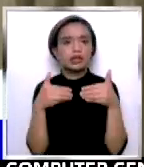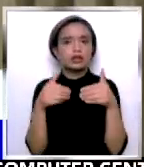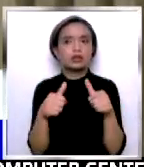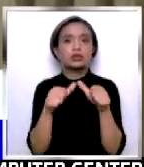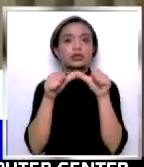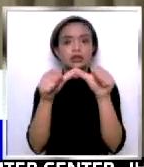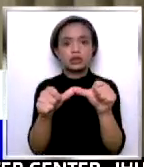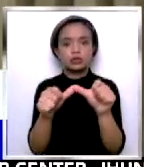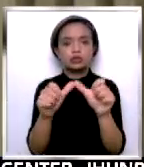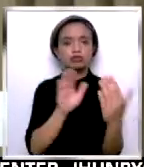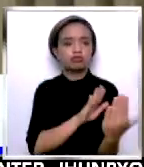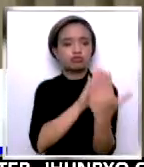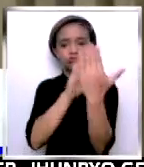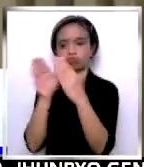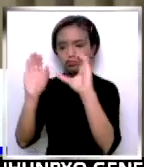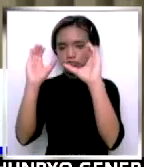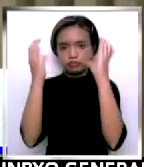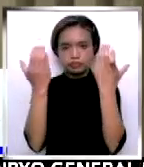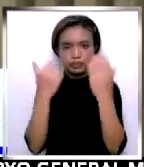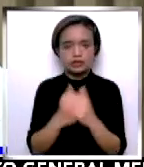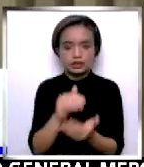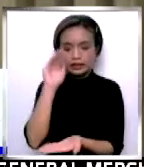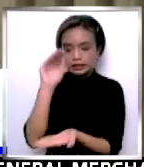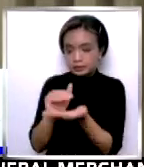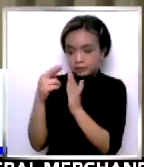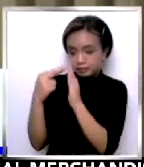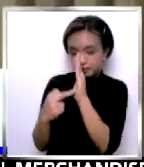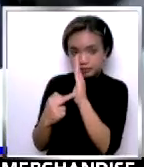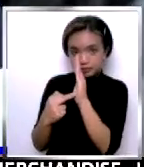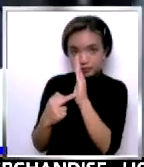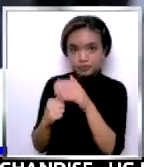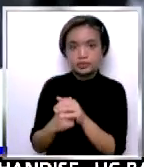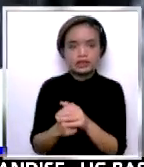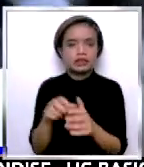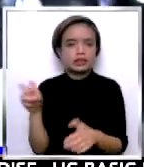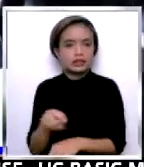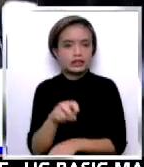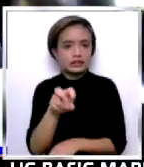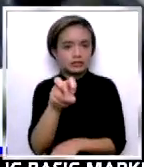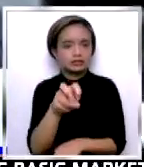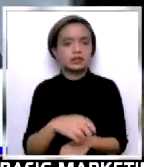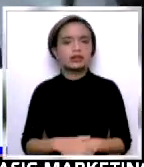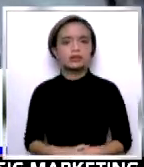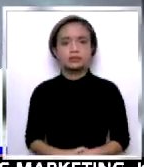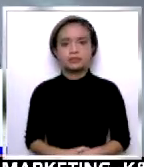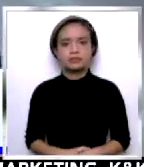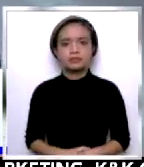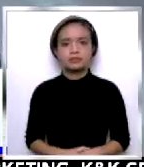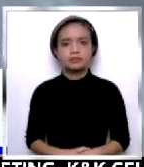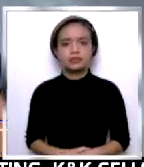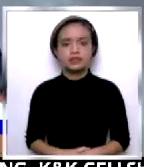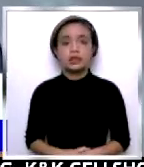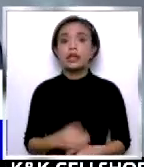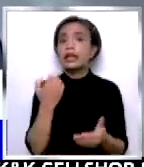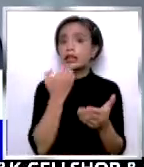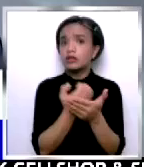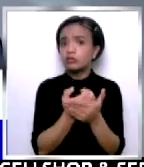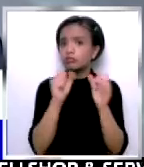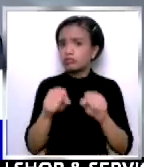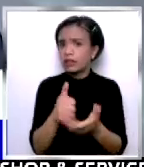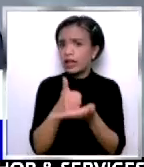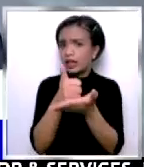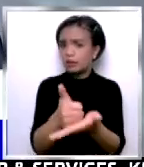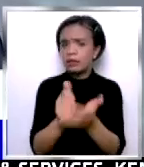the relaxation of border restrictions and more simplified travel protocols. Nakatulong din daw sa ekonomiya yung paggastos sa